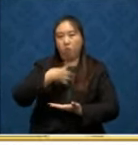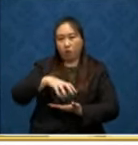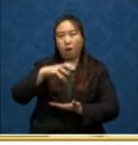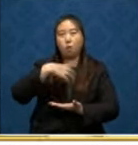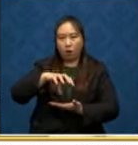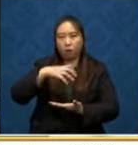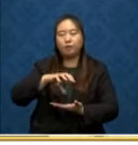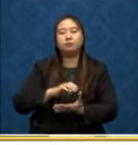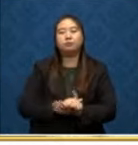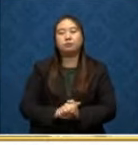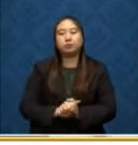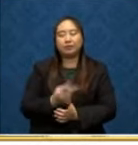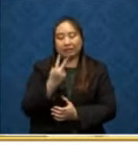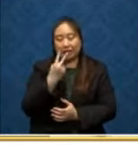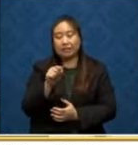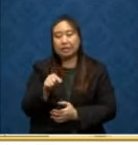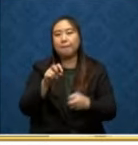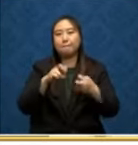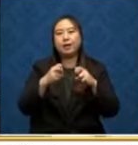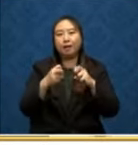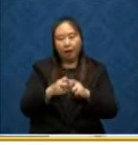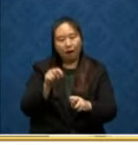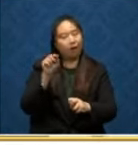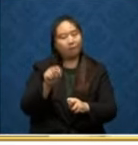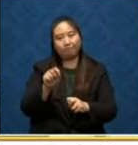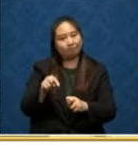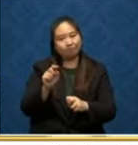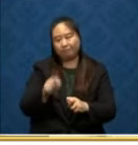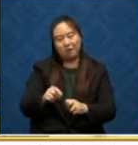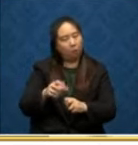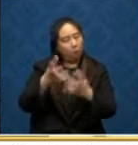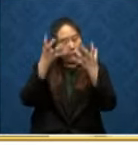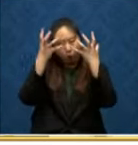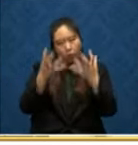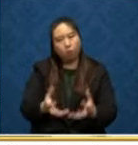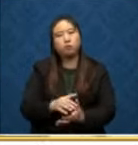จะเห็นได้ว่าปัญหานี้มันรุนแรงขนาดไหนครับกสทช